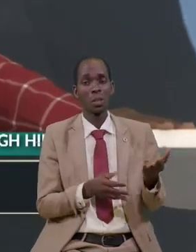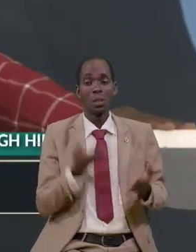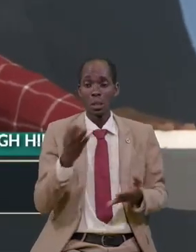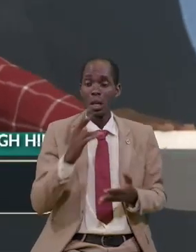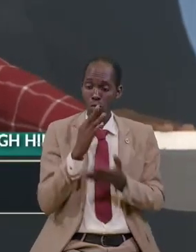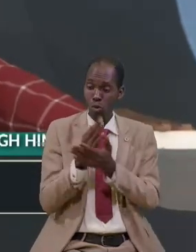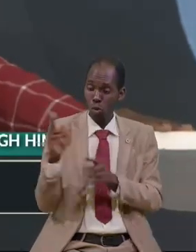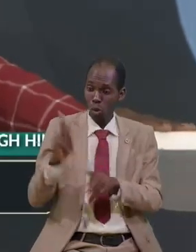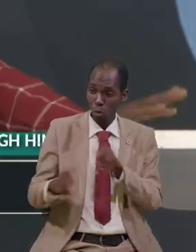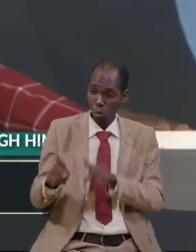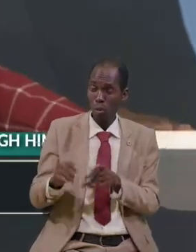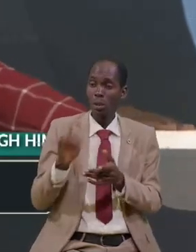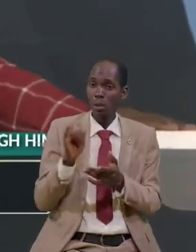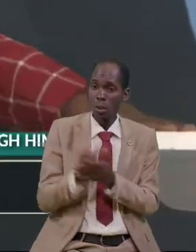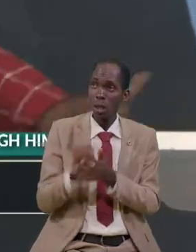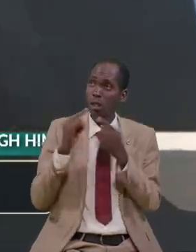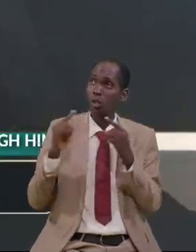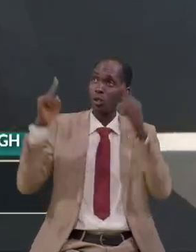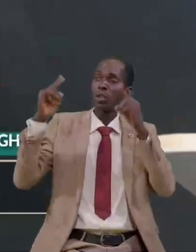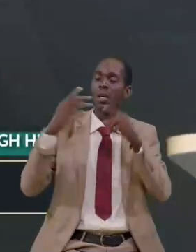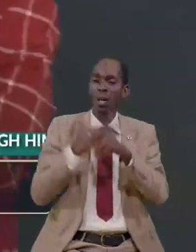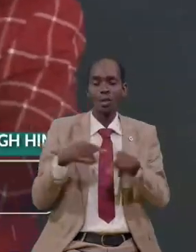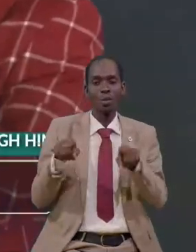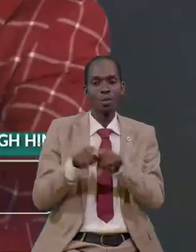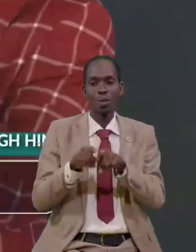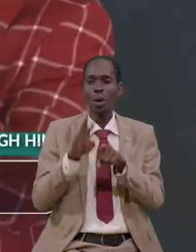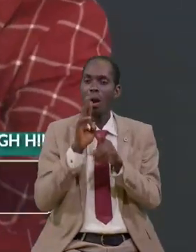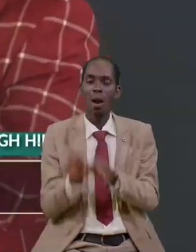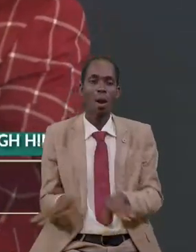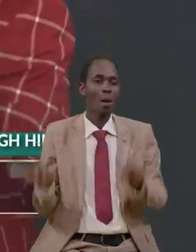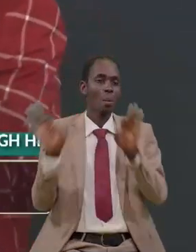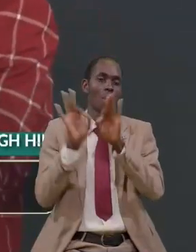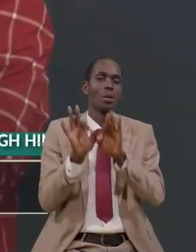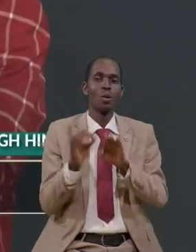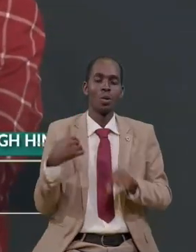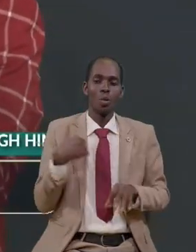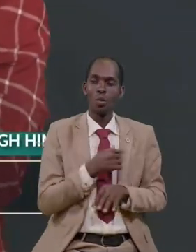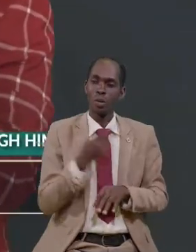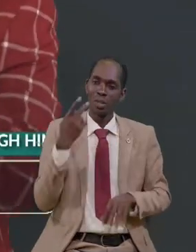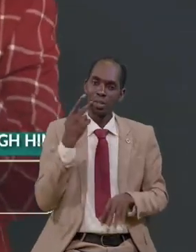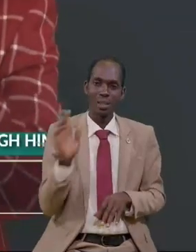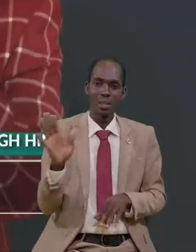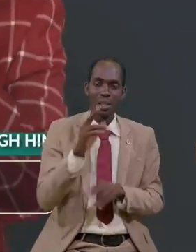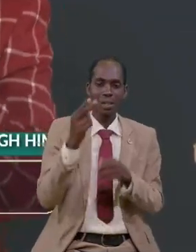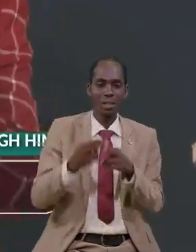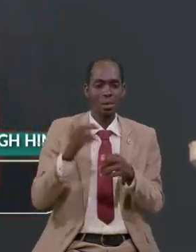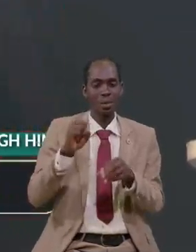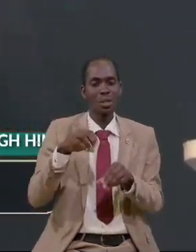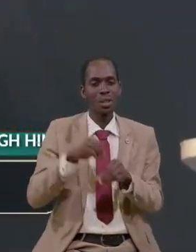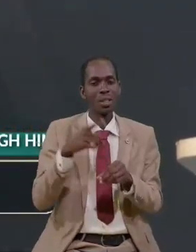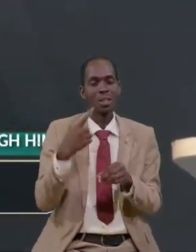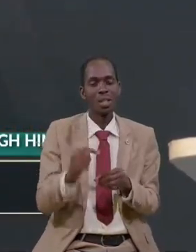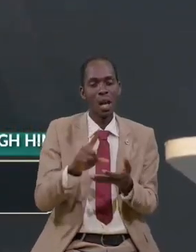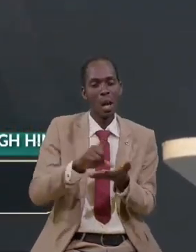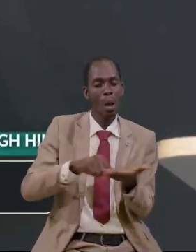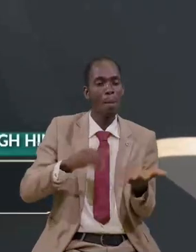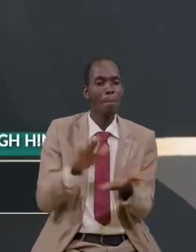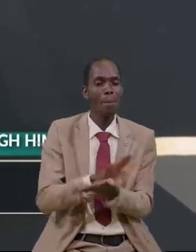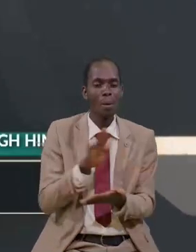réussissent. Et ils parviennent à l'importance dans la vie. Et vous voyez leur nom dans les papiers. Nous voyons leur